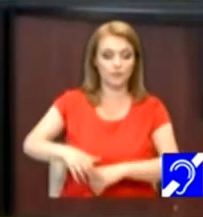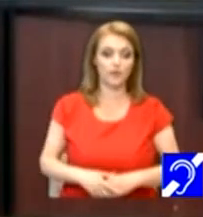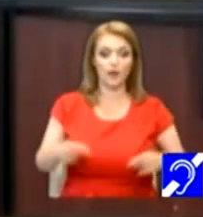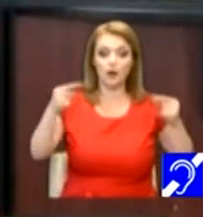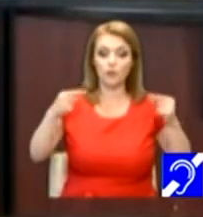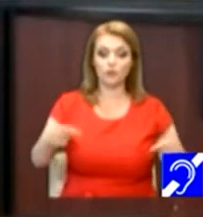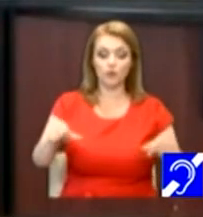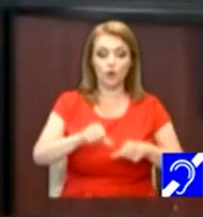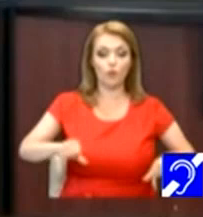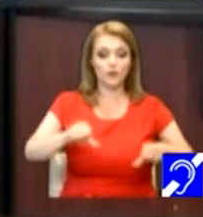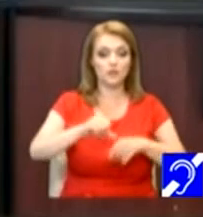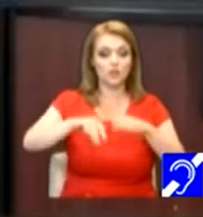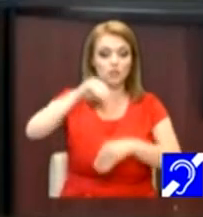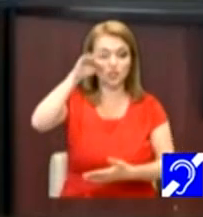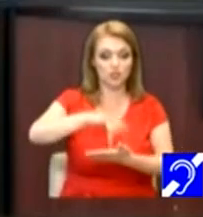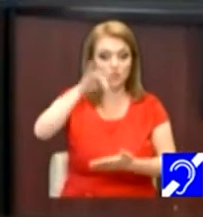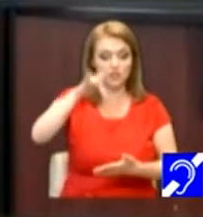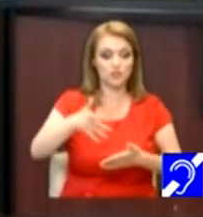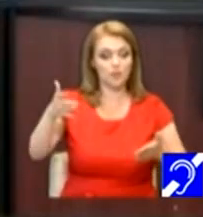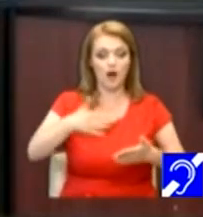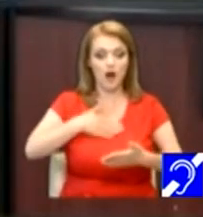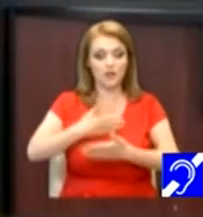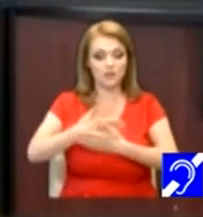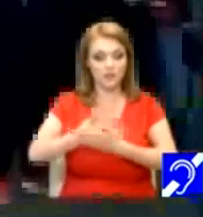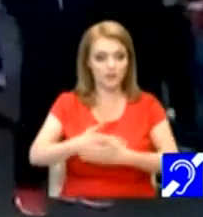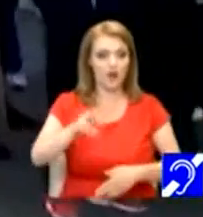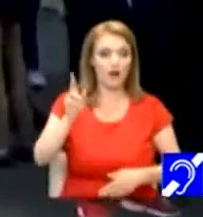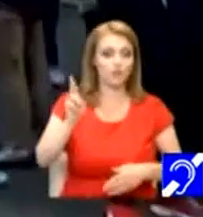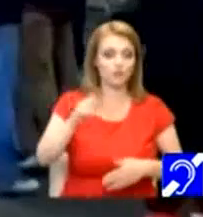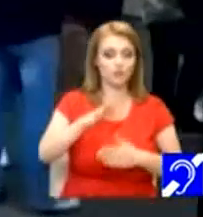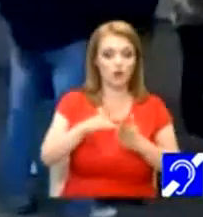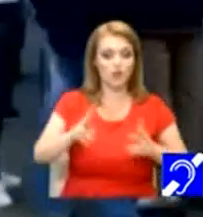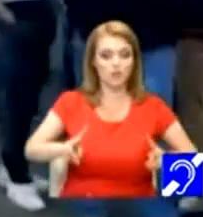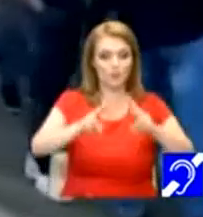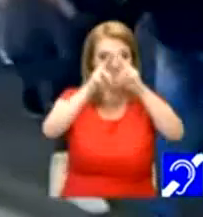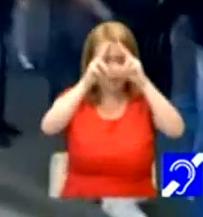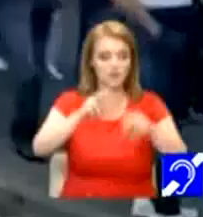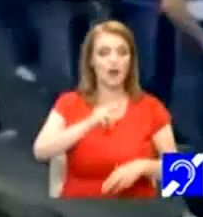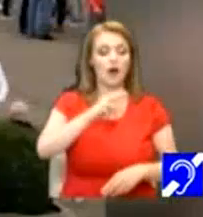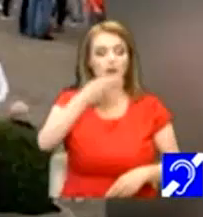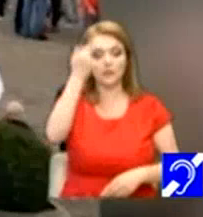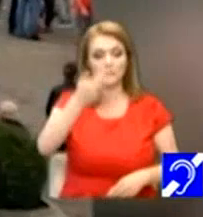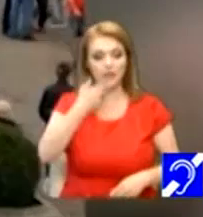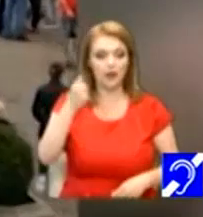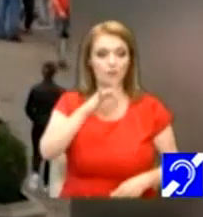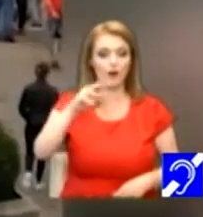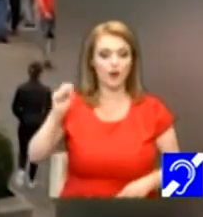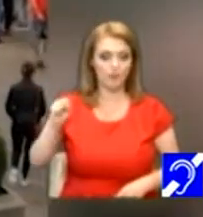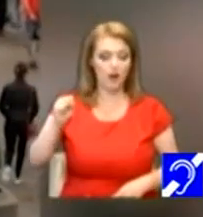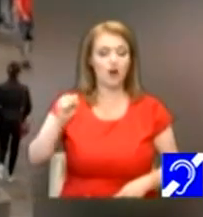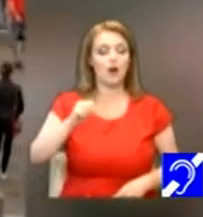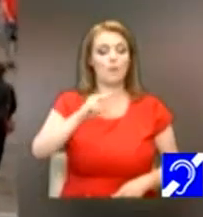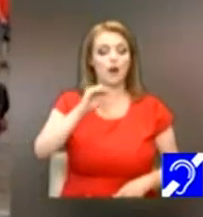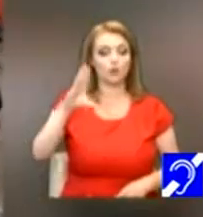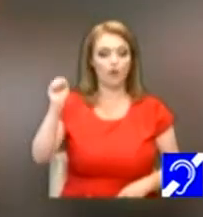Potrivit Comisiei Electorale Centrale, cele mai active secții de vot au fost cele din Paris, Londra, Bologna, Parma, Northampton, Verona, Berlin și